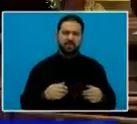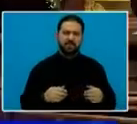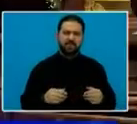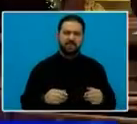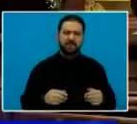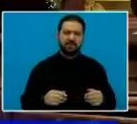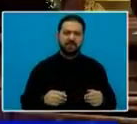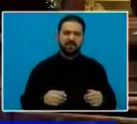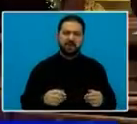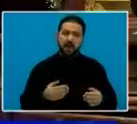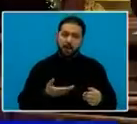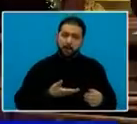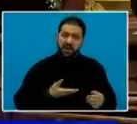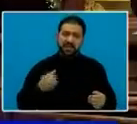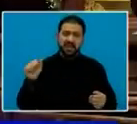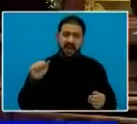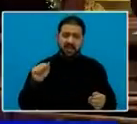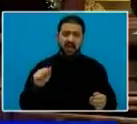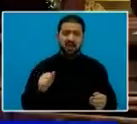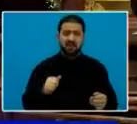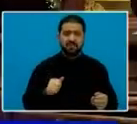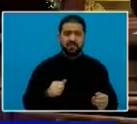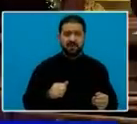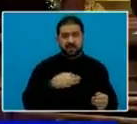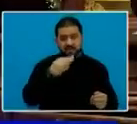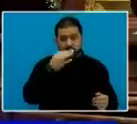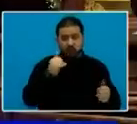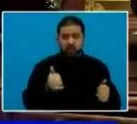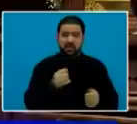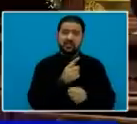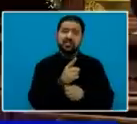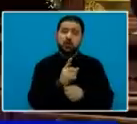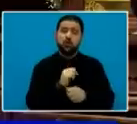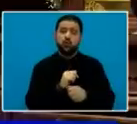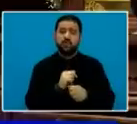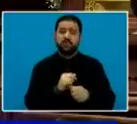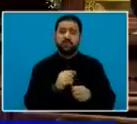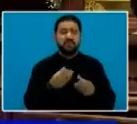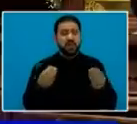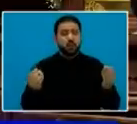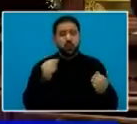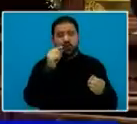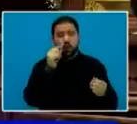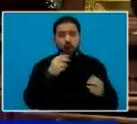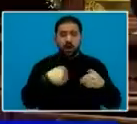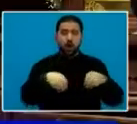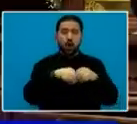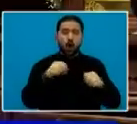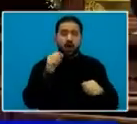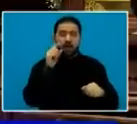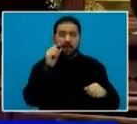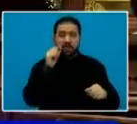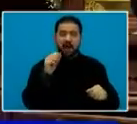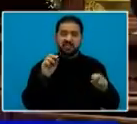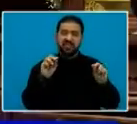gen? Pentru că văd, trebuie să o spunem și acest lucru, că de multe ori noi bărbații învățăm